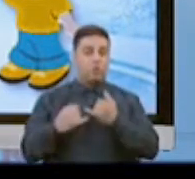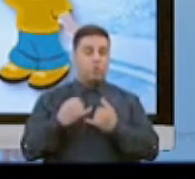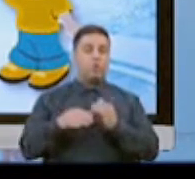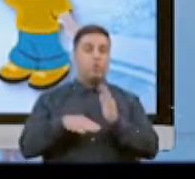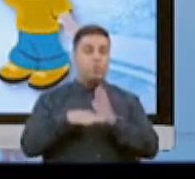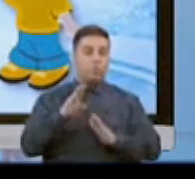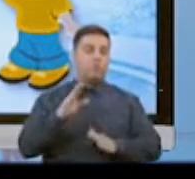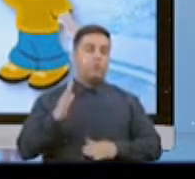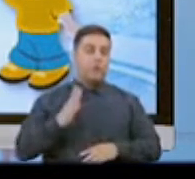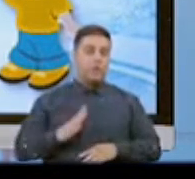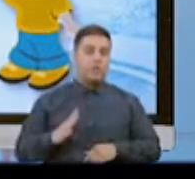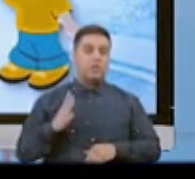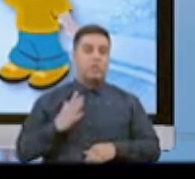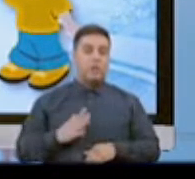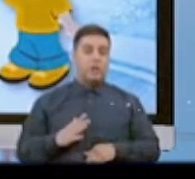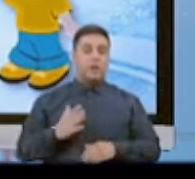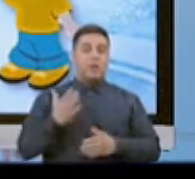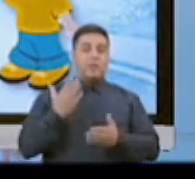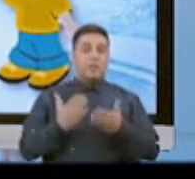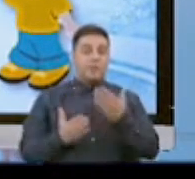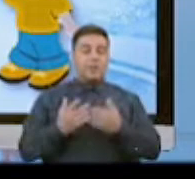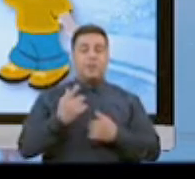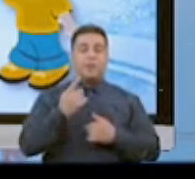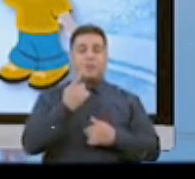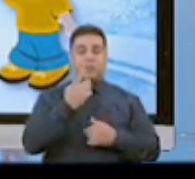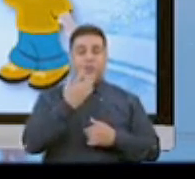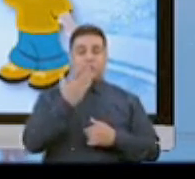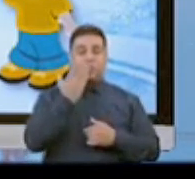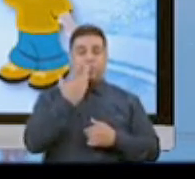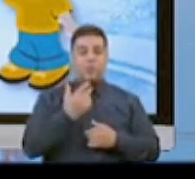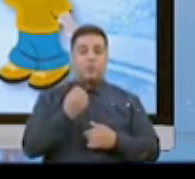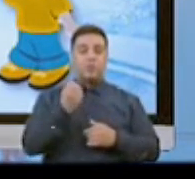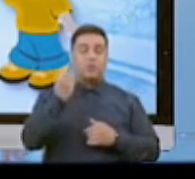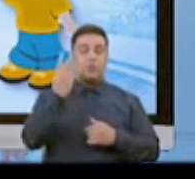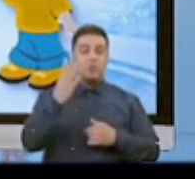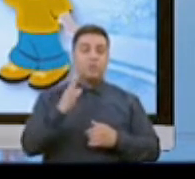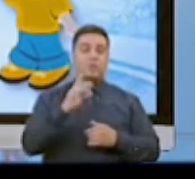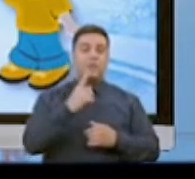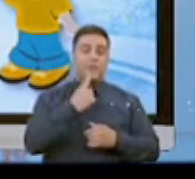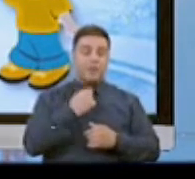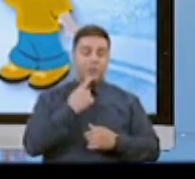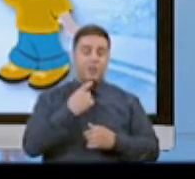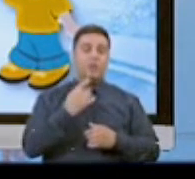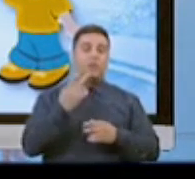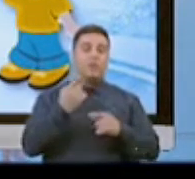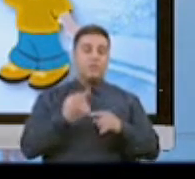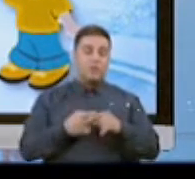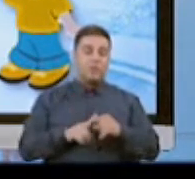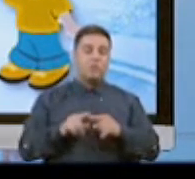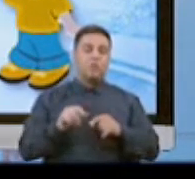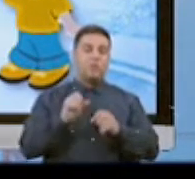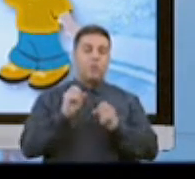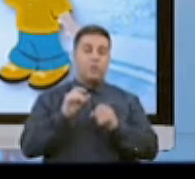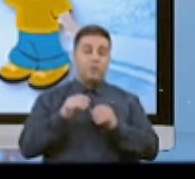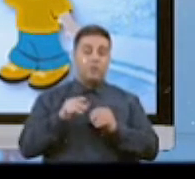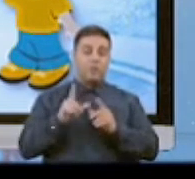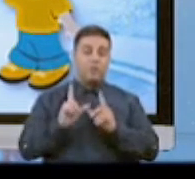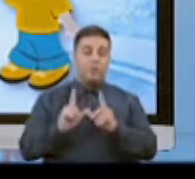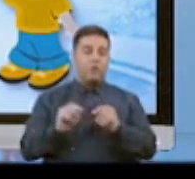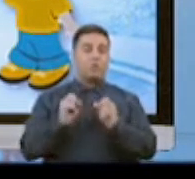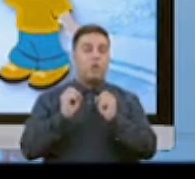лучше подожди. Если свет зажегся красный, значит двигаться опасно.